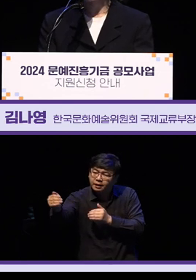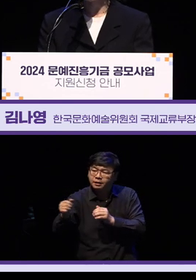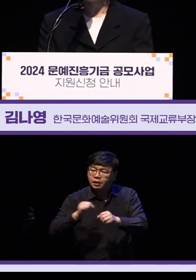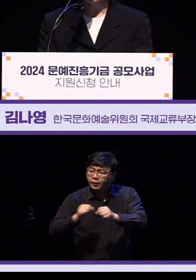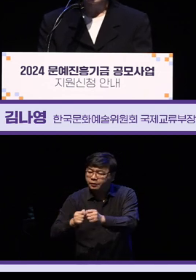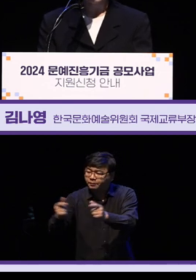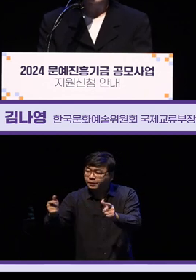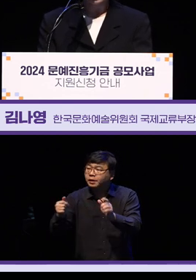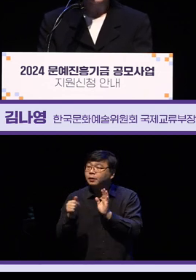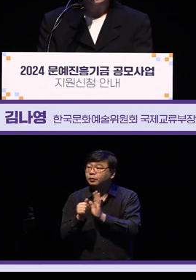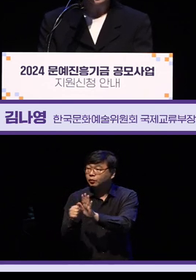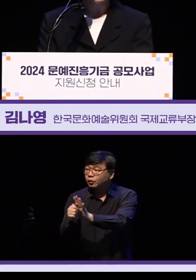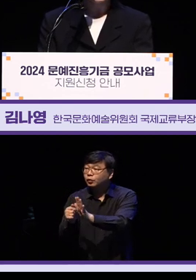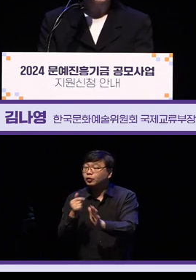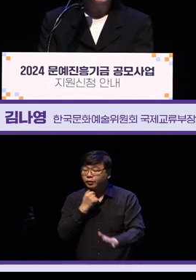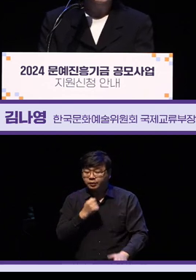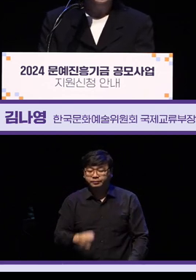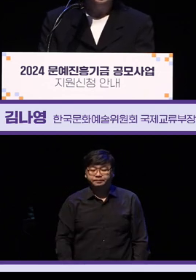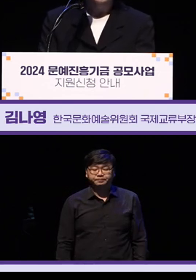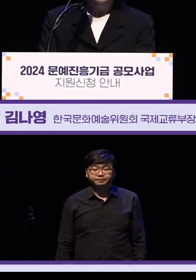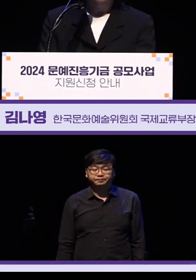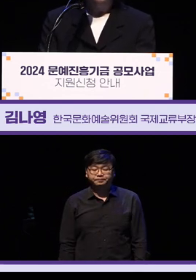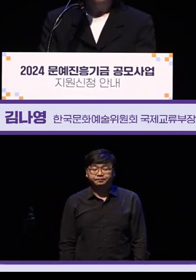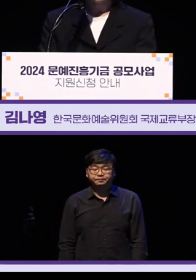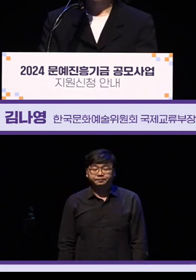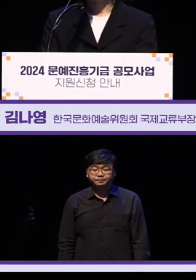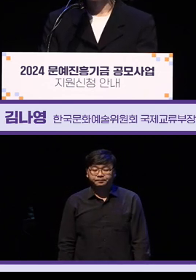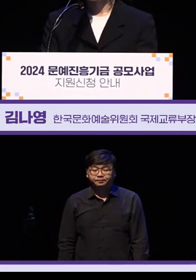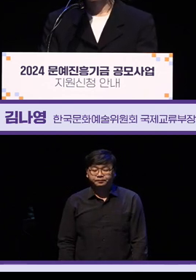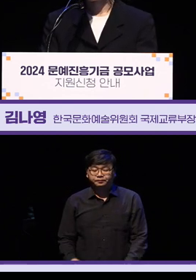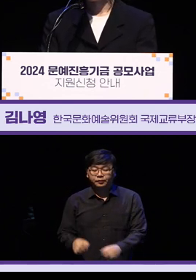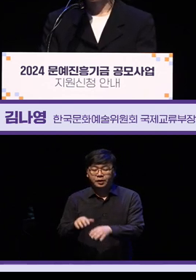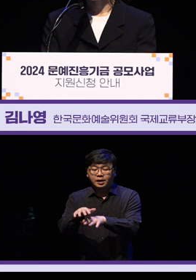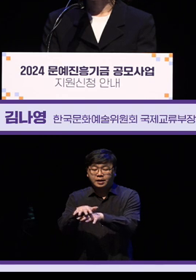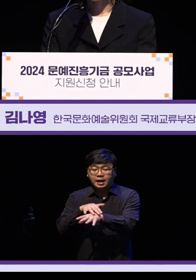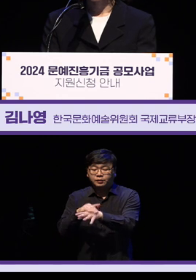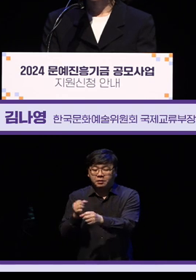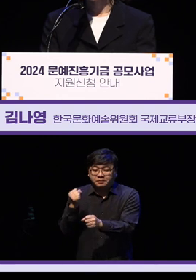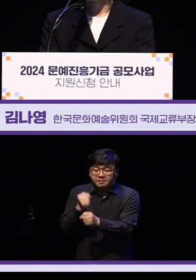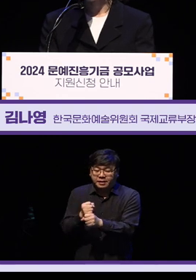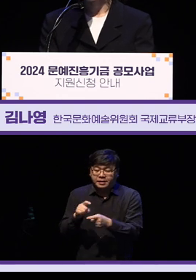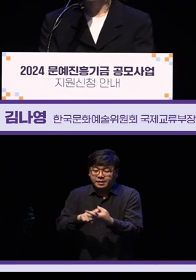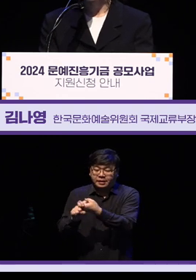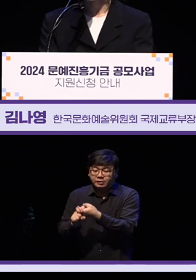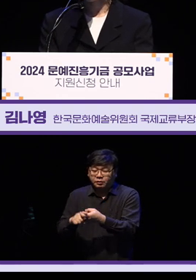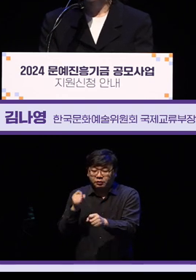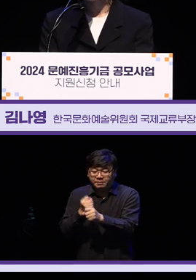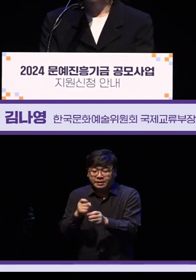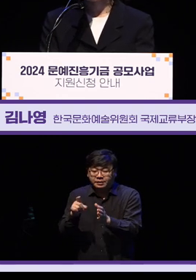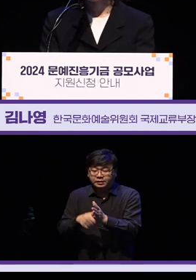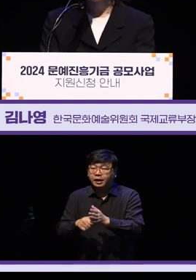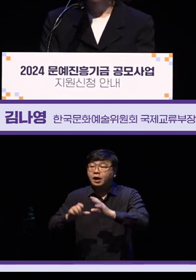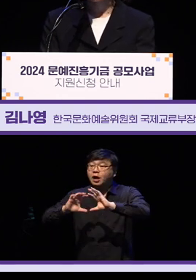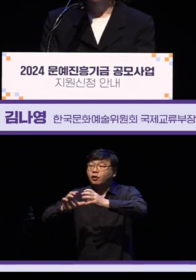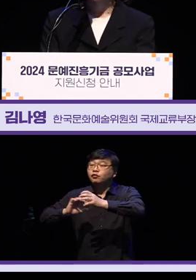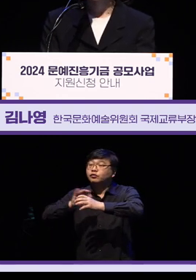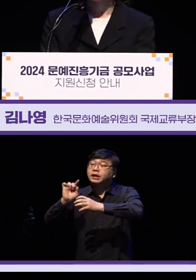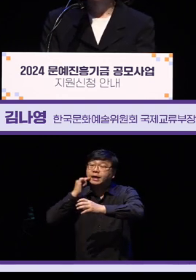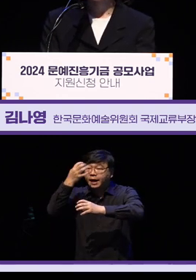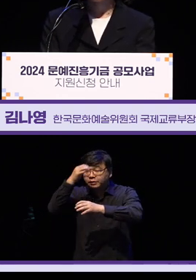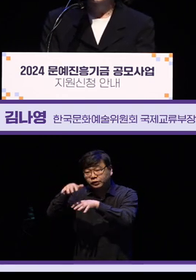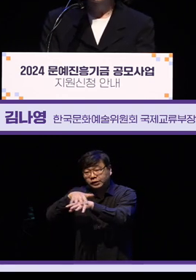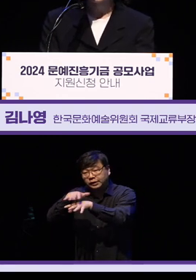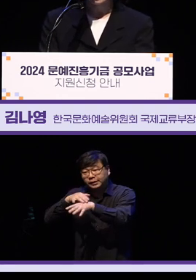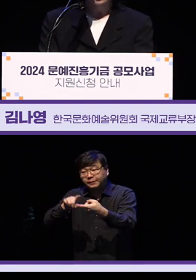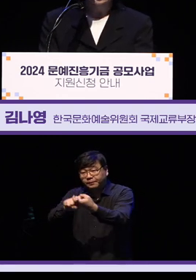지원하는 방향으로 운영하고자 합니다 구축의 경우에는 향후 협업을 전제로 국제예술 네트워크를